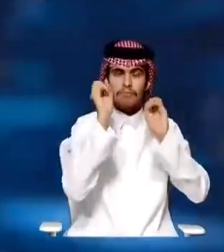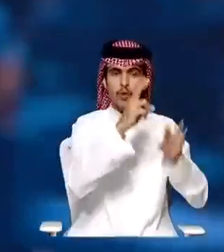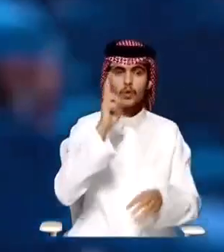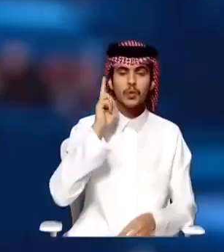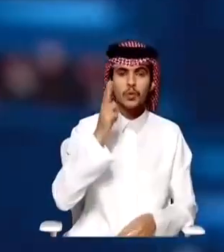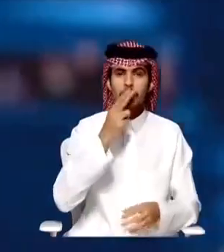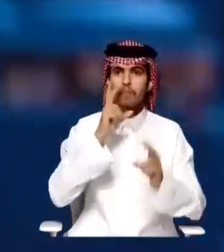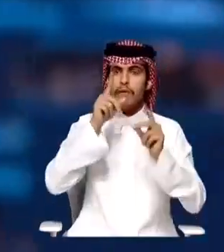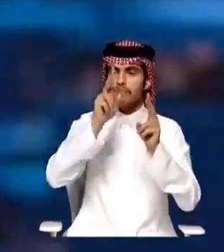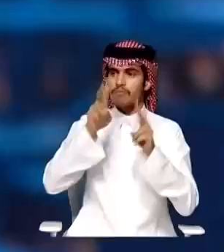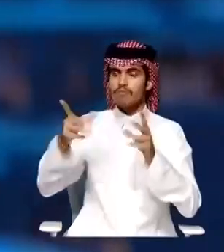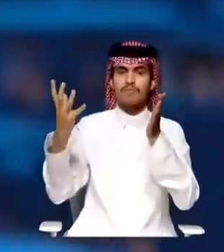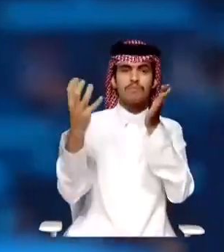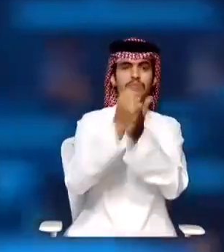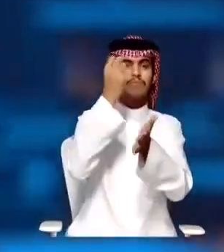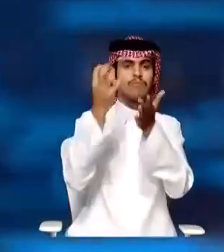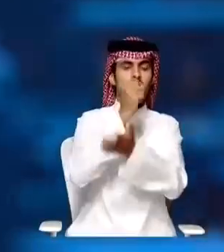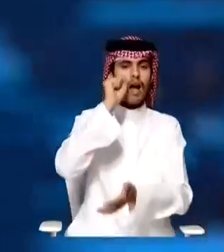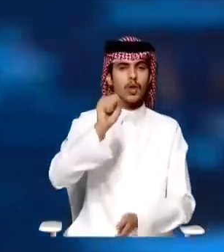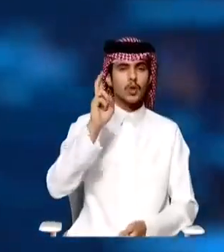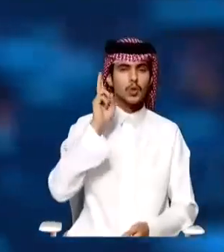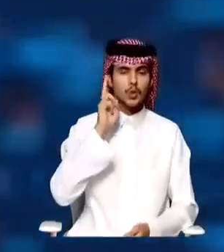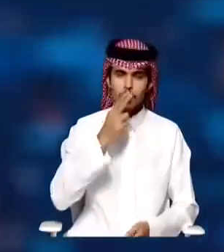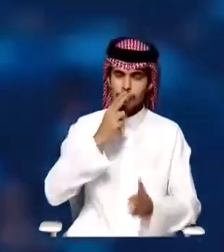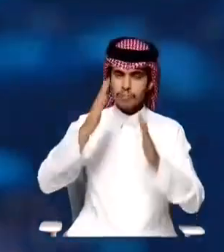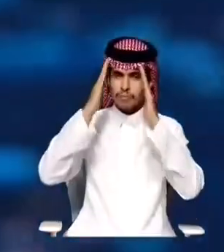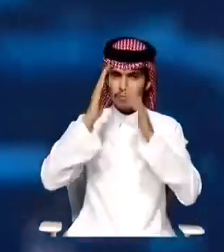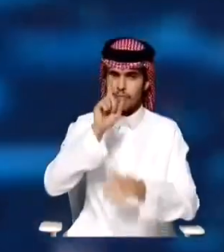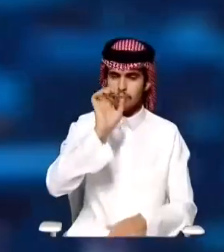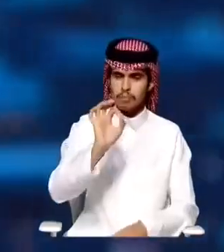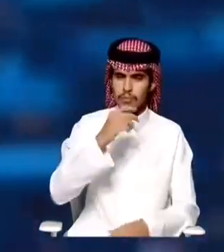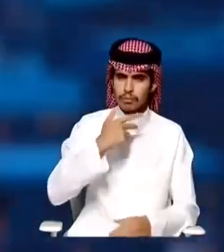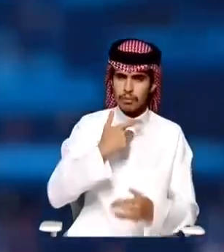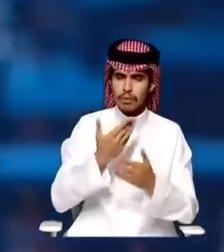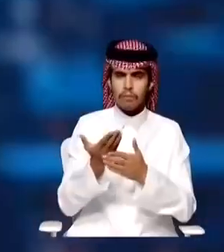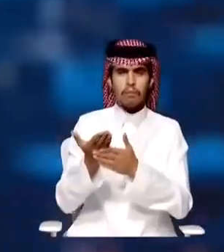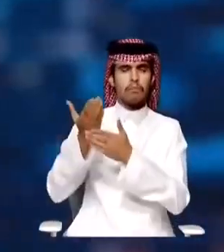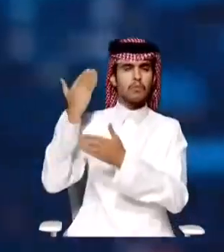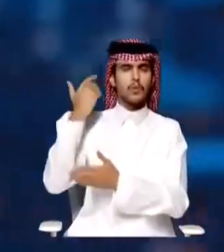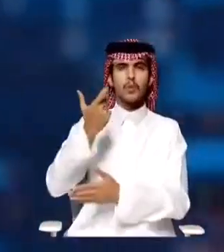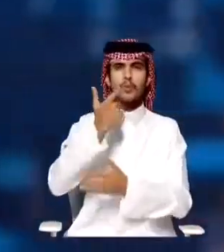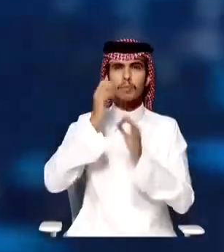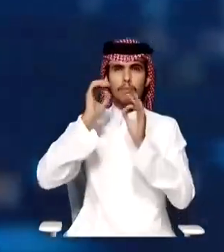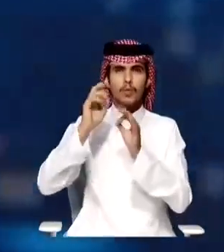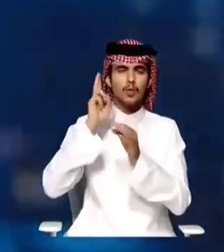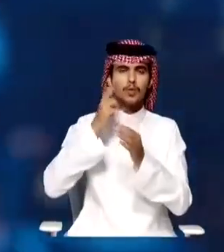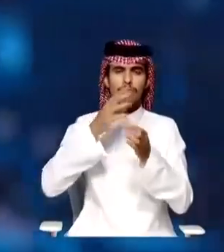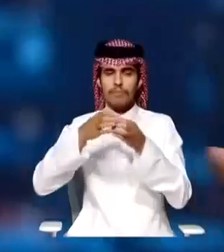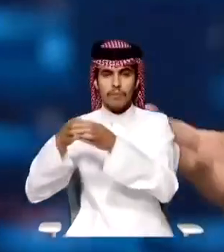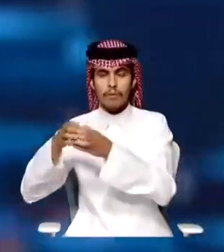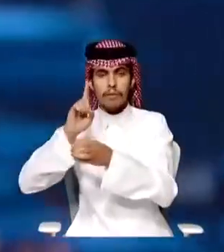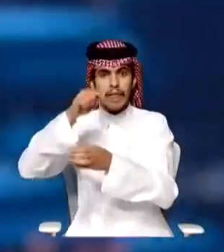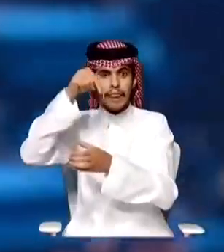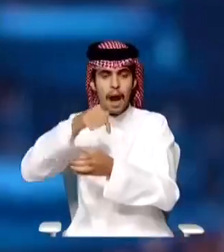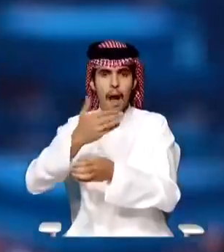انجازاتهم لفئه الصم في البدايه قبل سنين عديده كان الصوم منعزلين بس الان الحمد لله مع